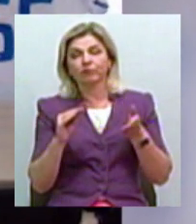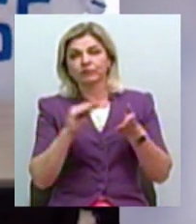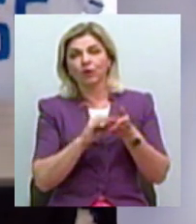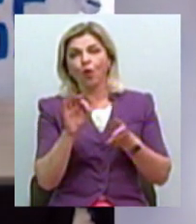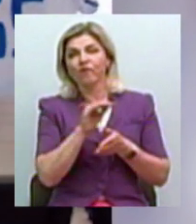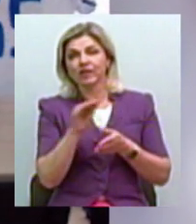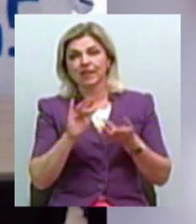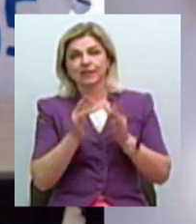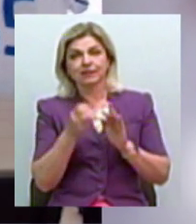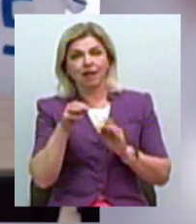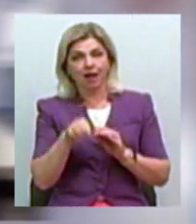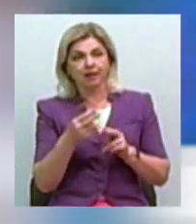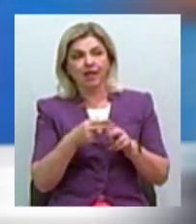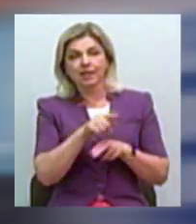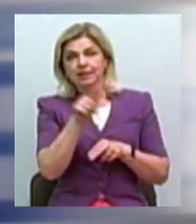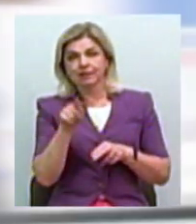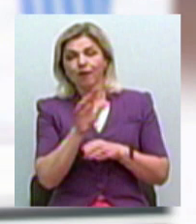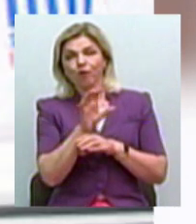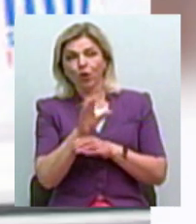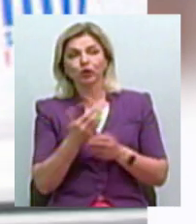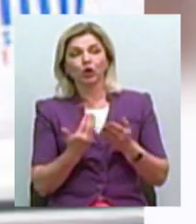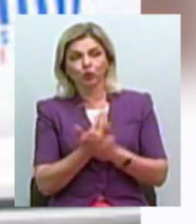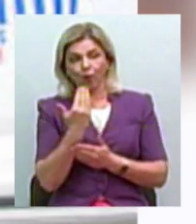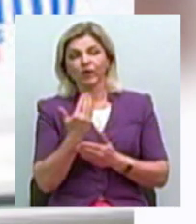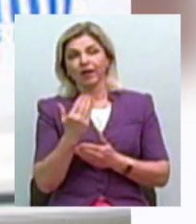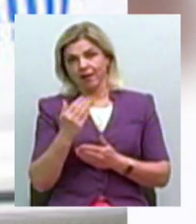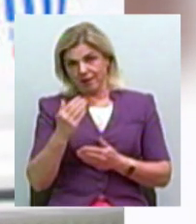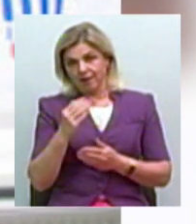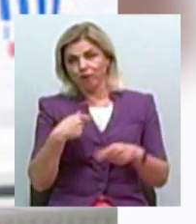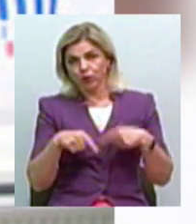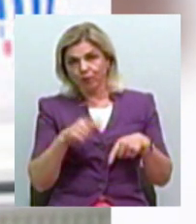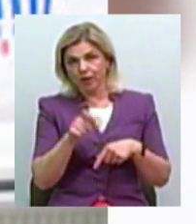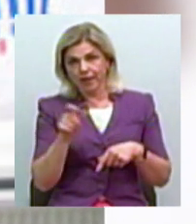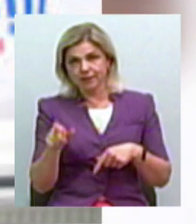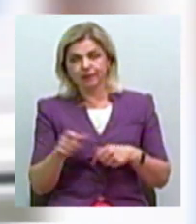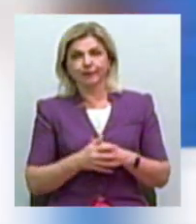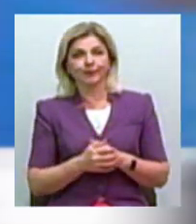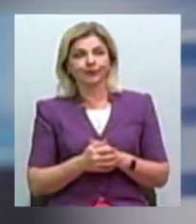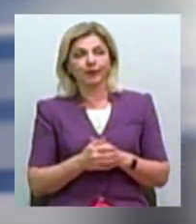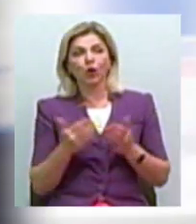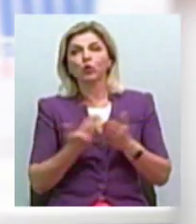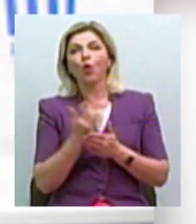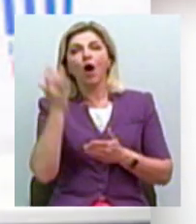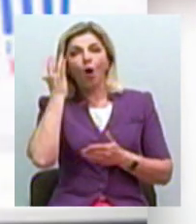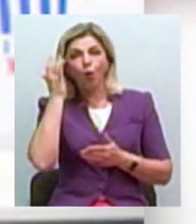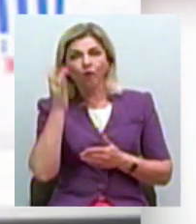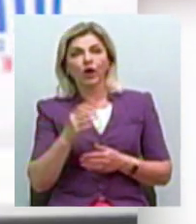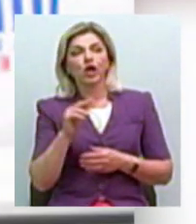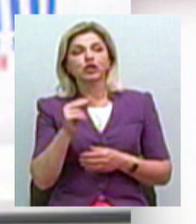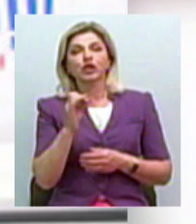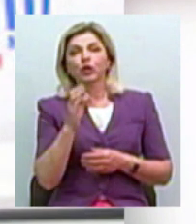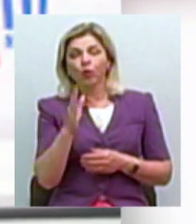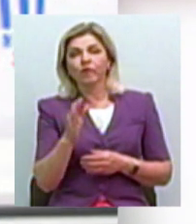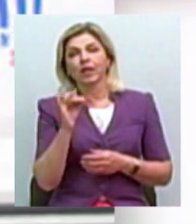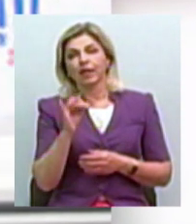сайті «Корабелів». На цих фото – нові підопічні Сергія Шищенка, Владислав Росляков з Новокаховської енергії, Андрій Слинкін з Чернігівської Десни,